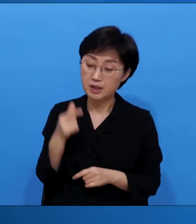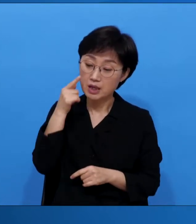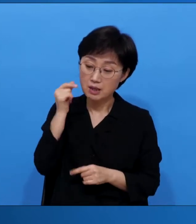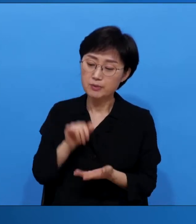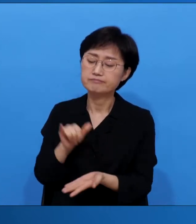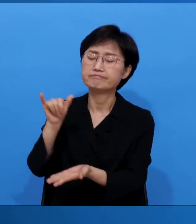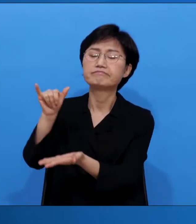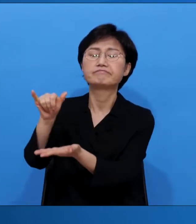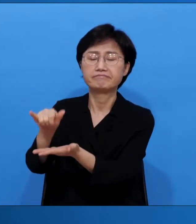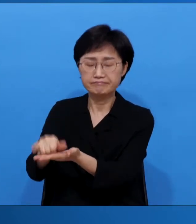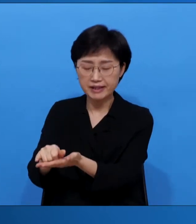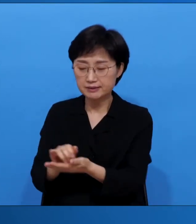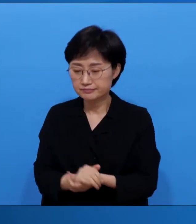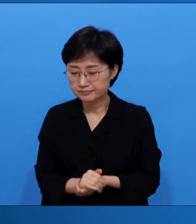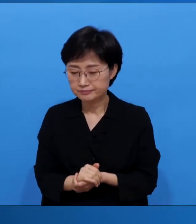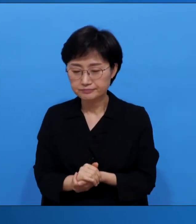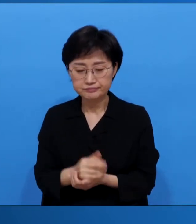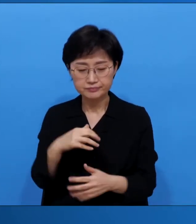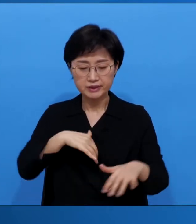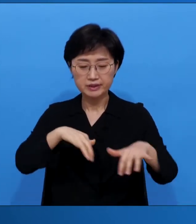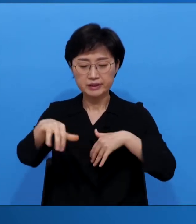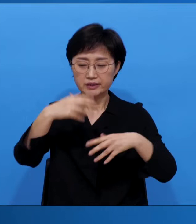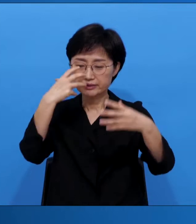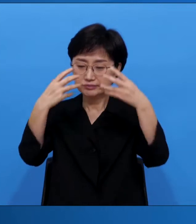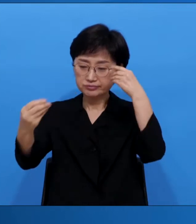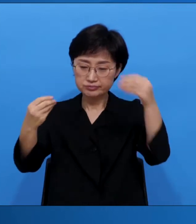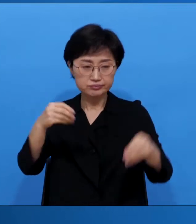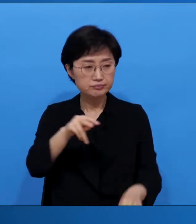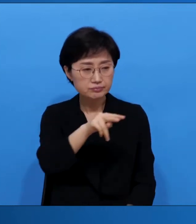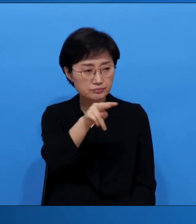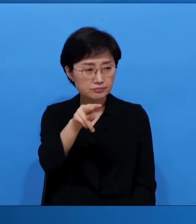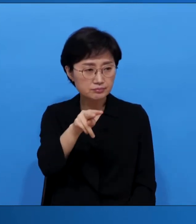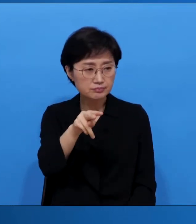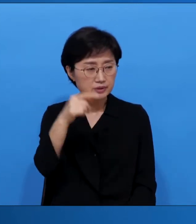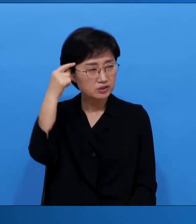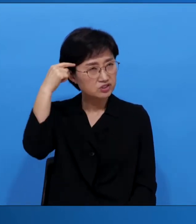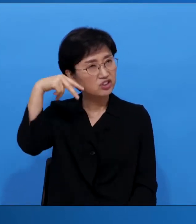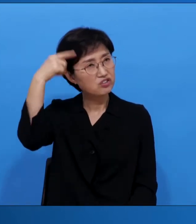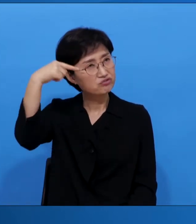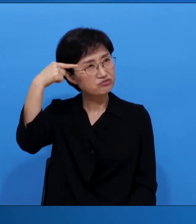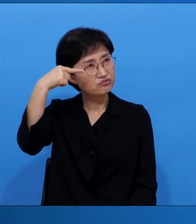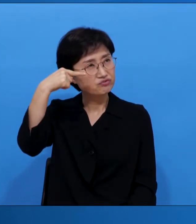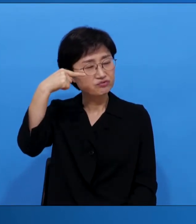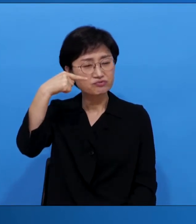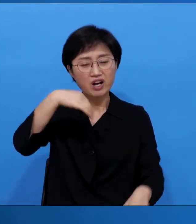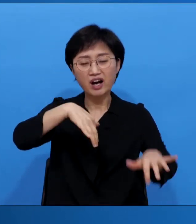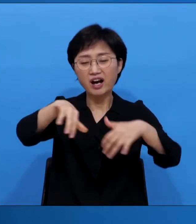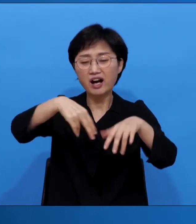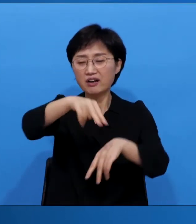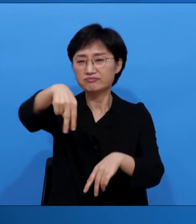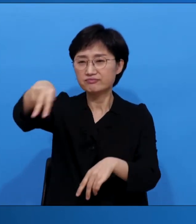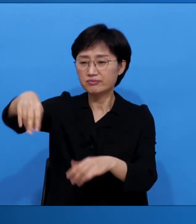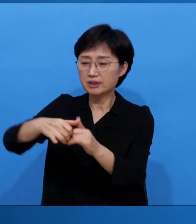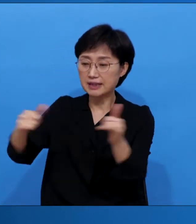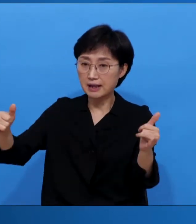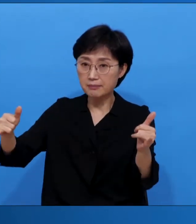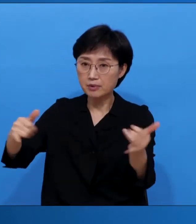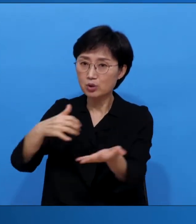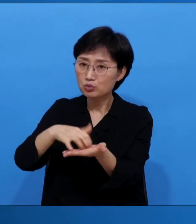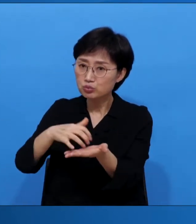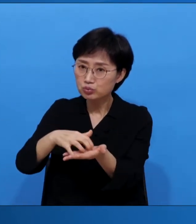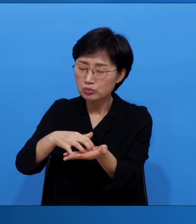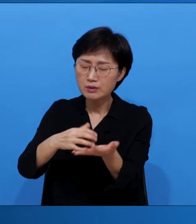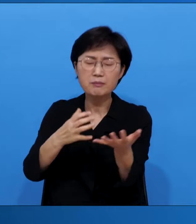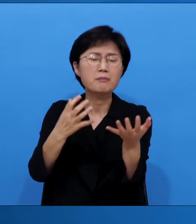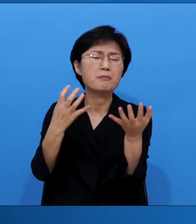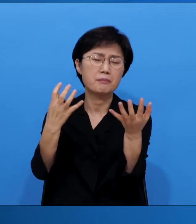길에서 그래서 정신 돌아서 다니거나 노래하거나 너무 많아요. And I went and I visited the